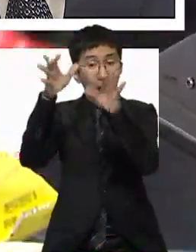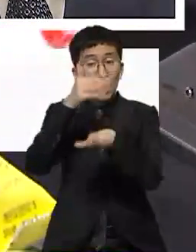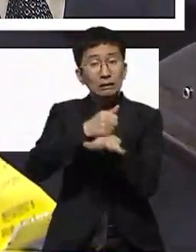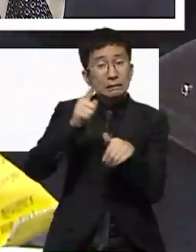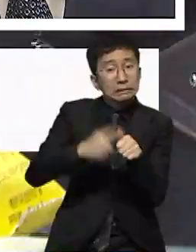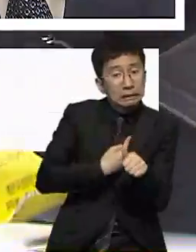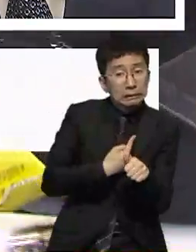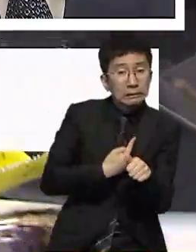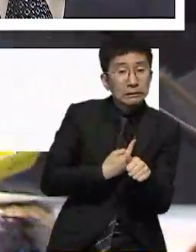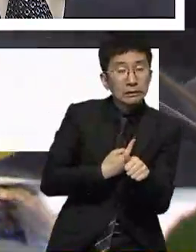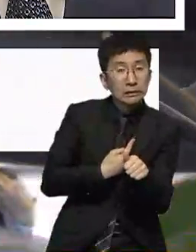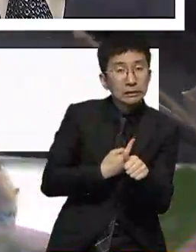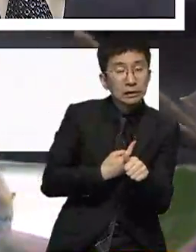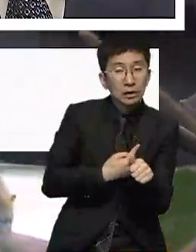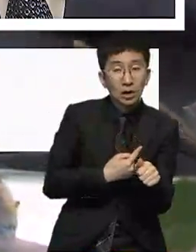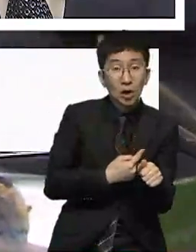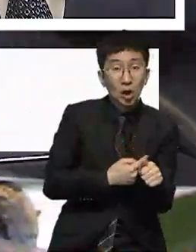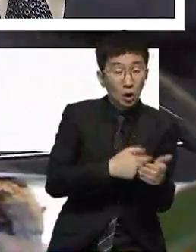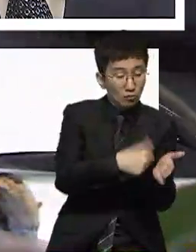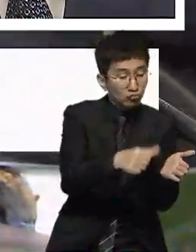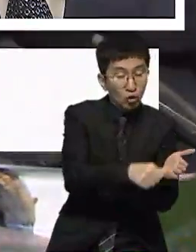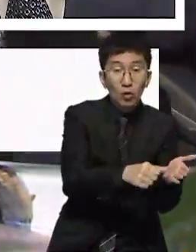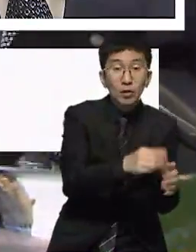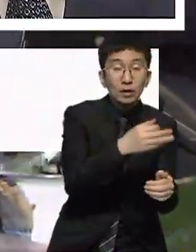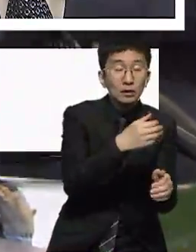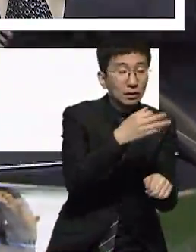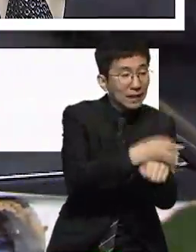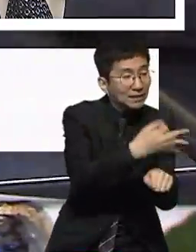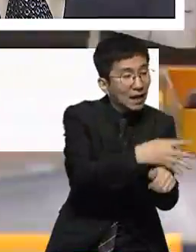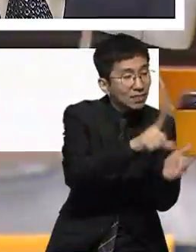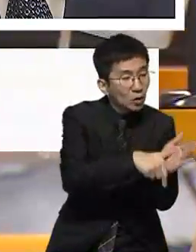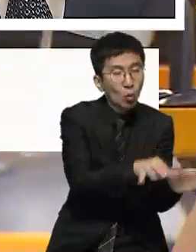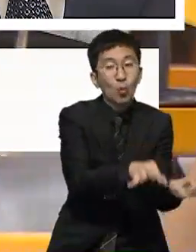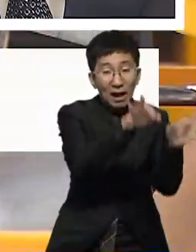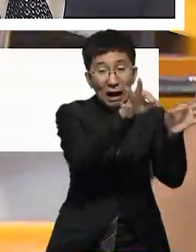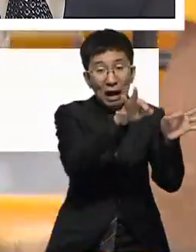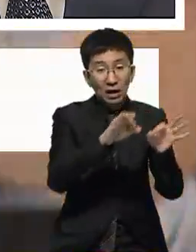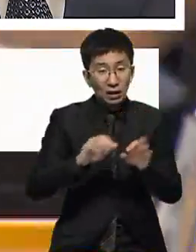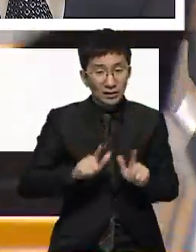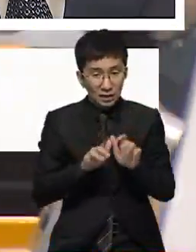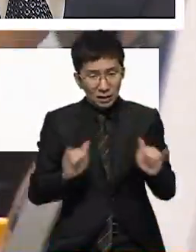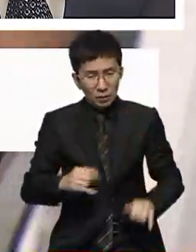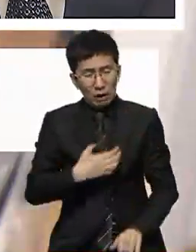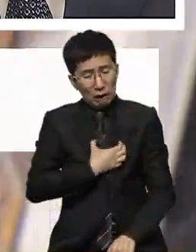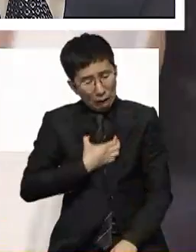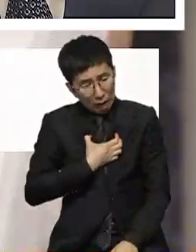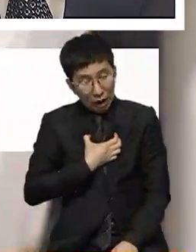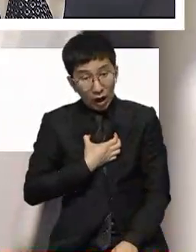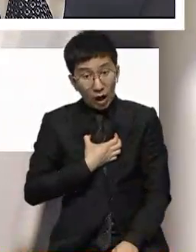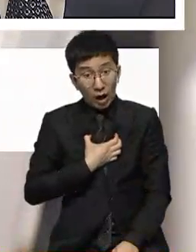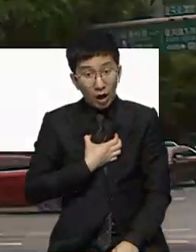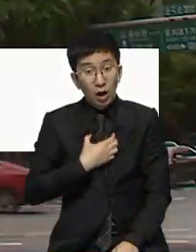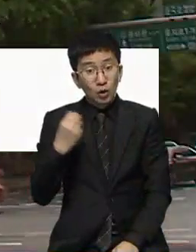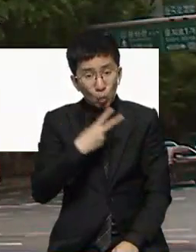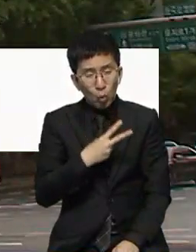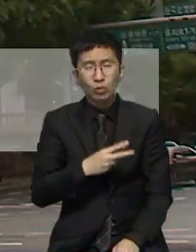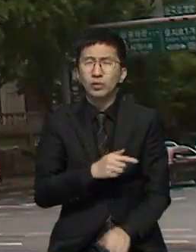계속적인 전반적인 가격 상승이 이루어지고 국민들의 생활고가 깊어지는 가운데 금융시장 불안이 확산되는 우려가